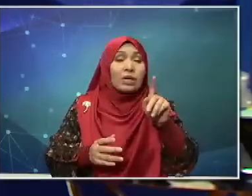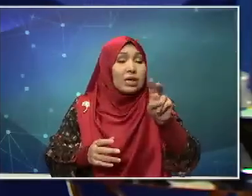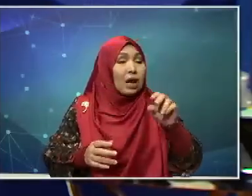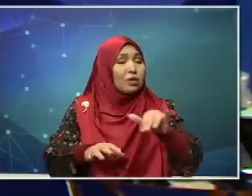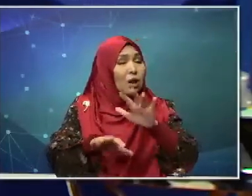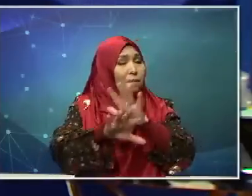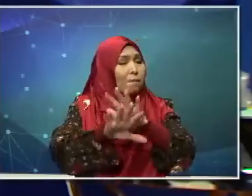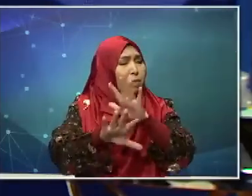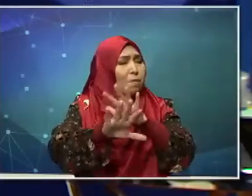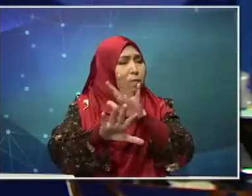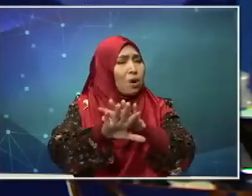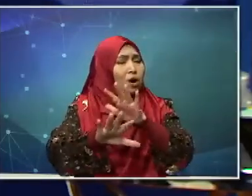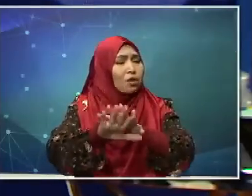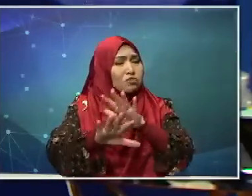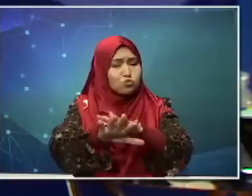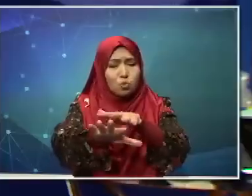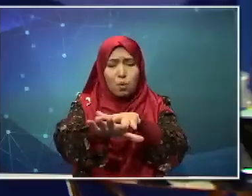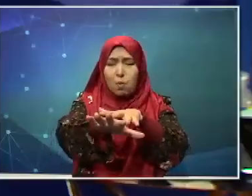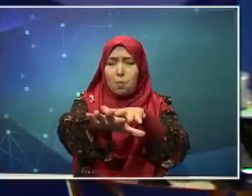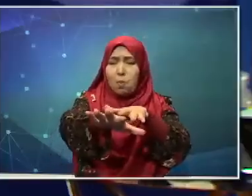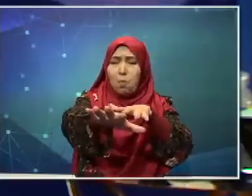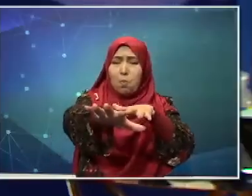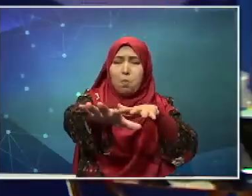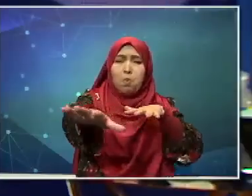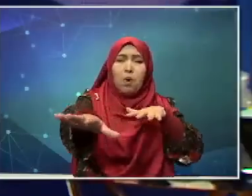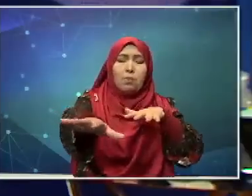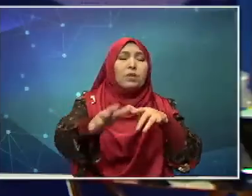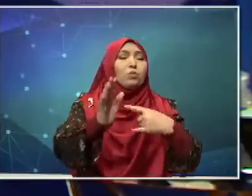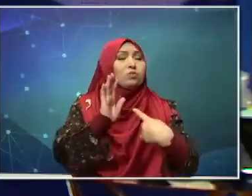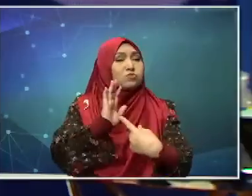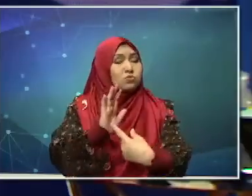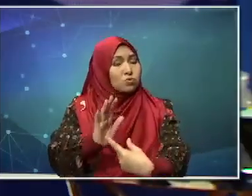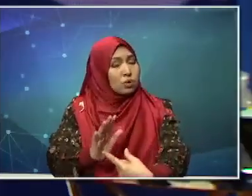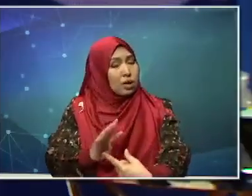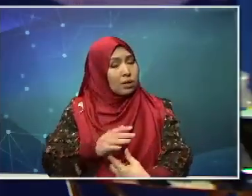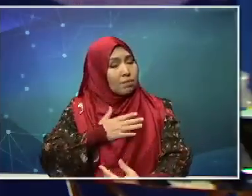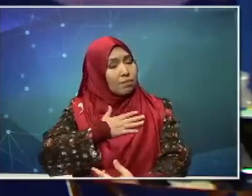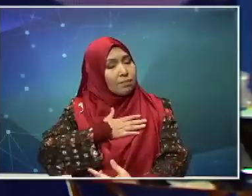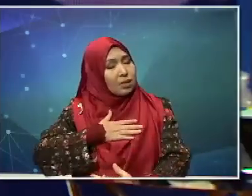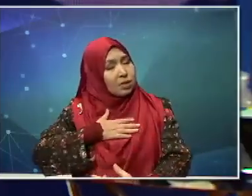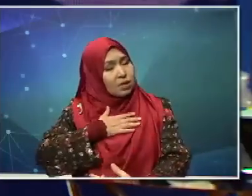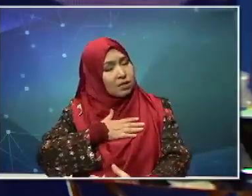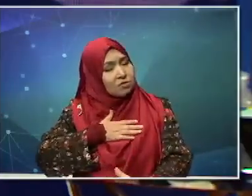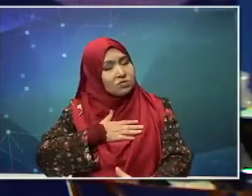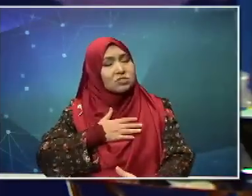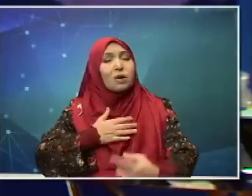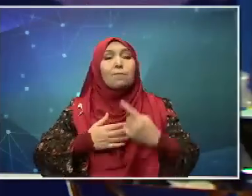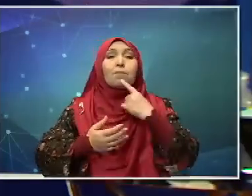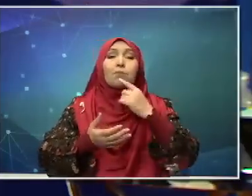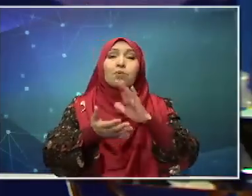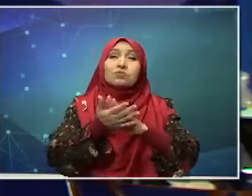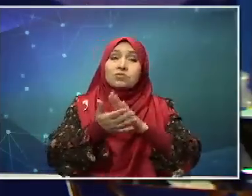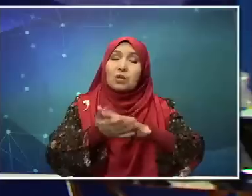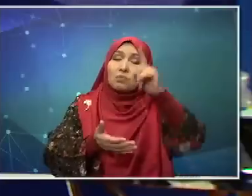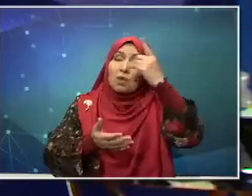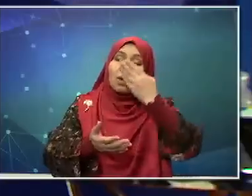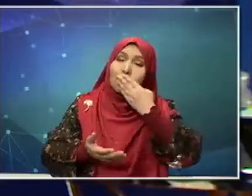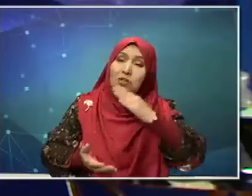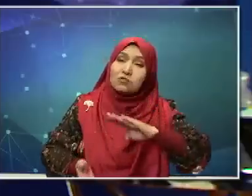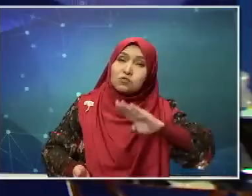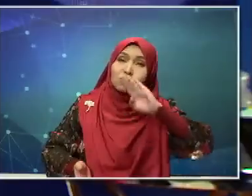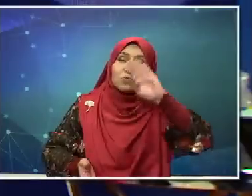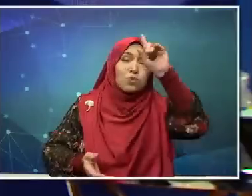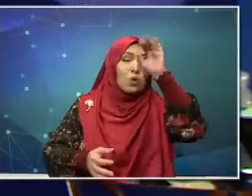banyak sampai berapa Jeng busway menunjukkan bahwa shillelagh bersyukur Puji Allah kerennya kalau bukan